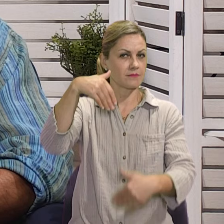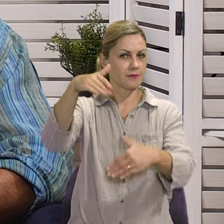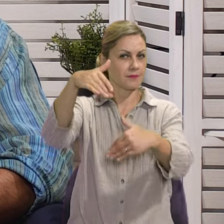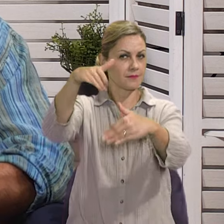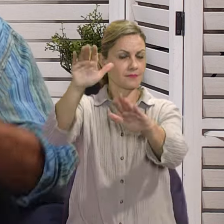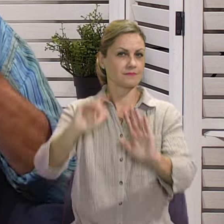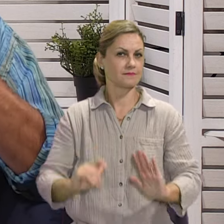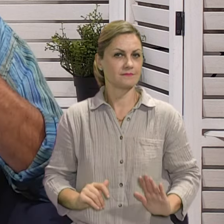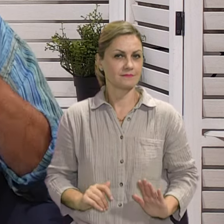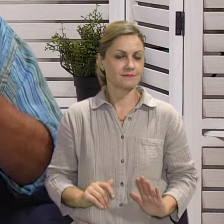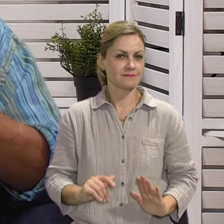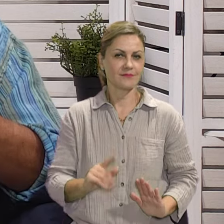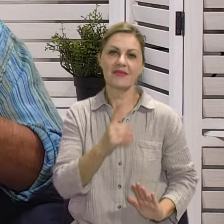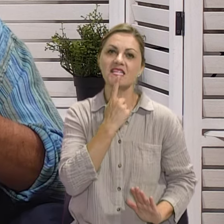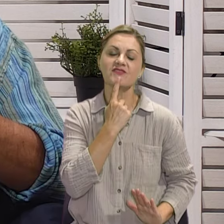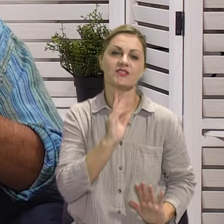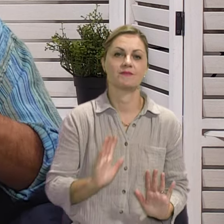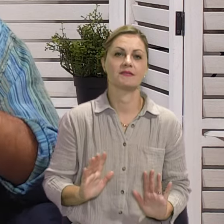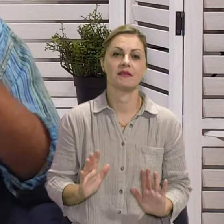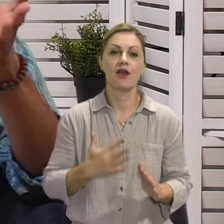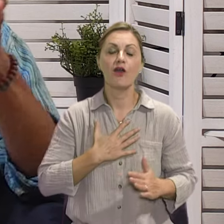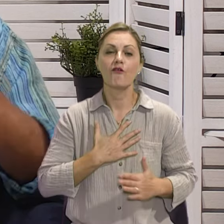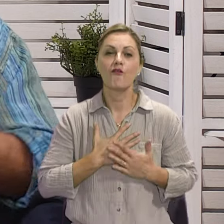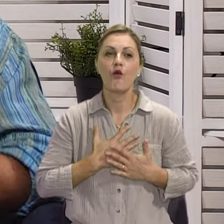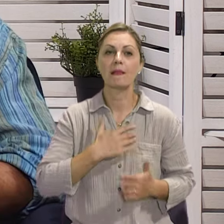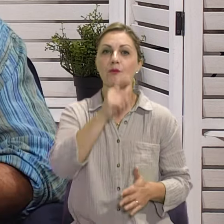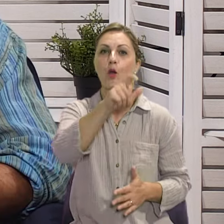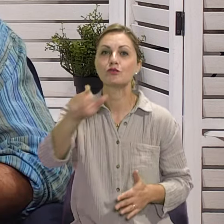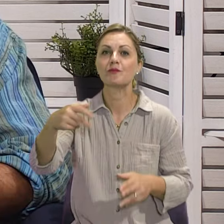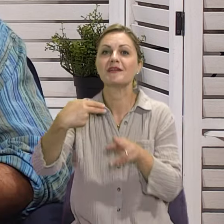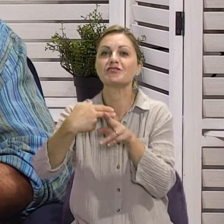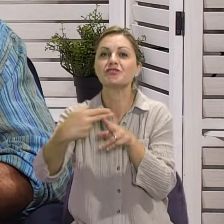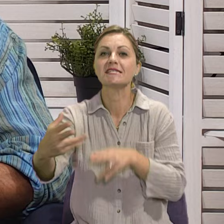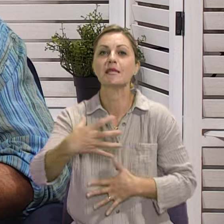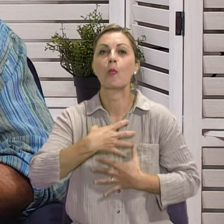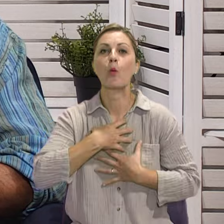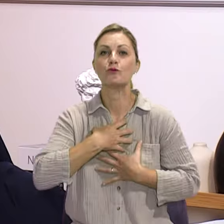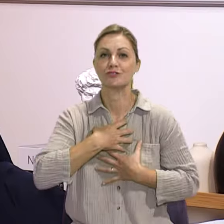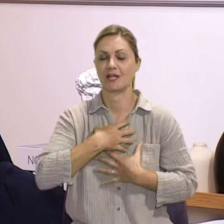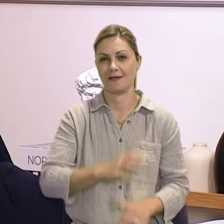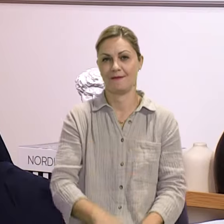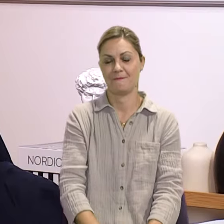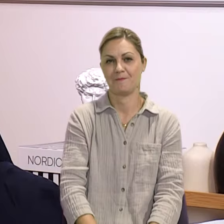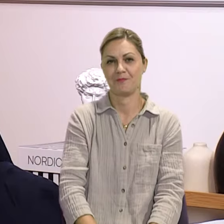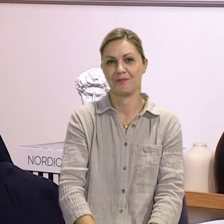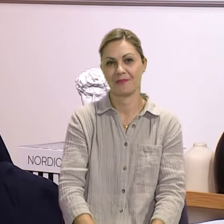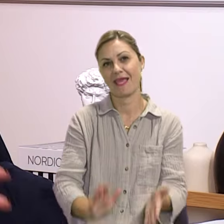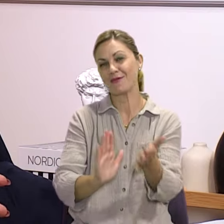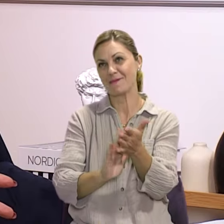na krivome mjestu, ili ja ili ta osoba. Neko se mora maknuti. Maestro, da